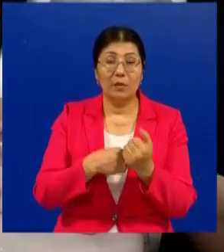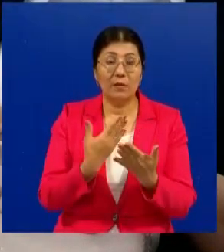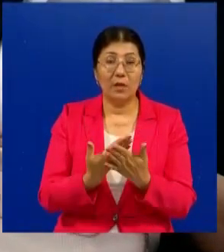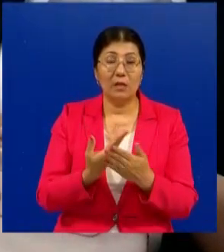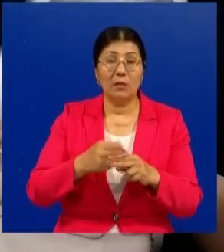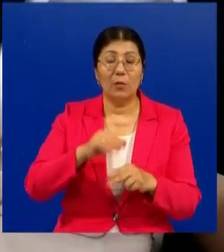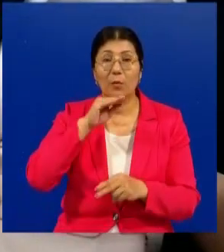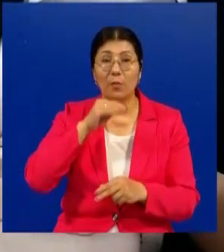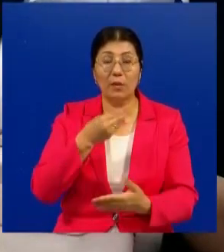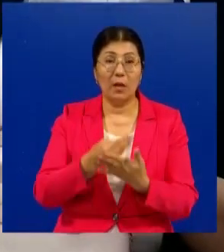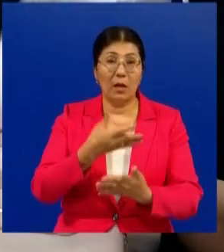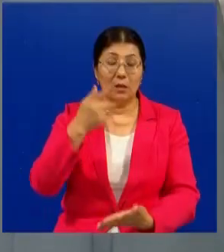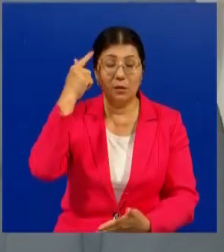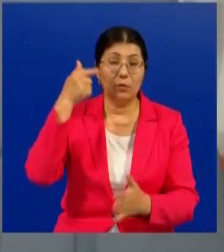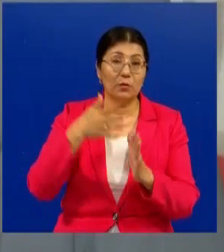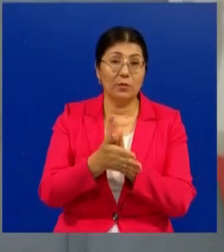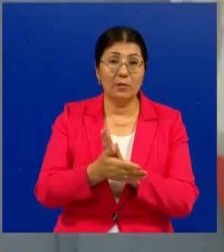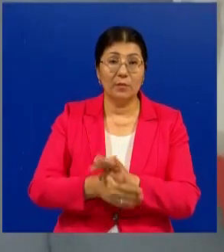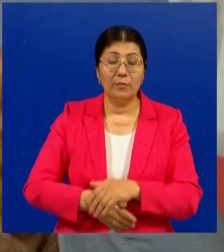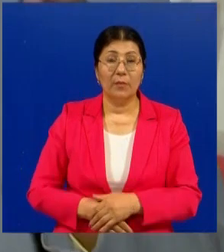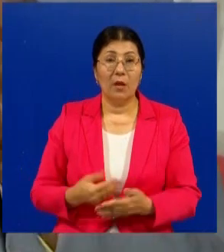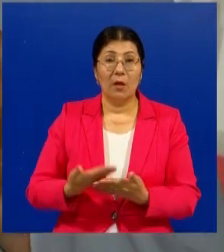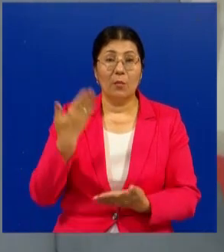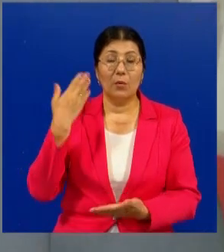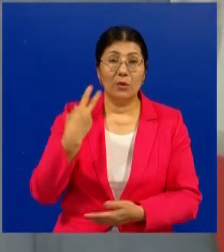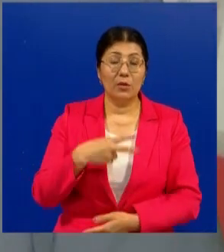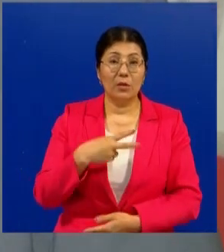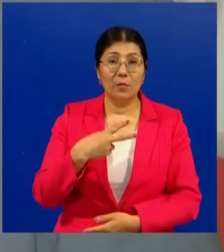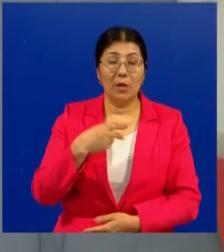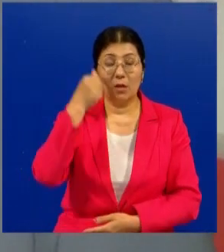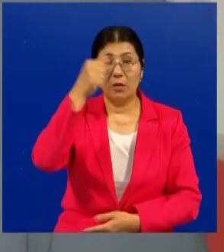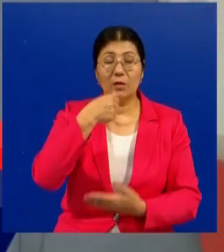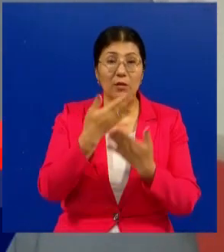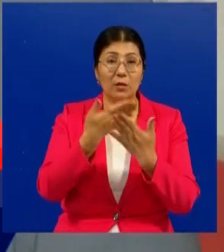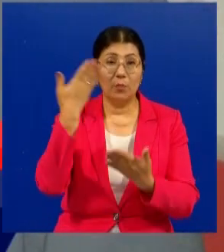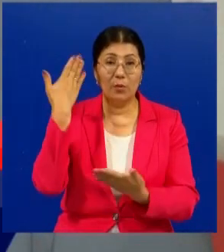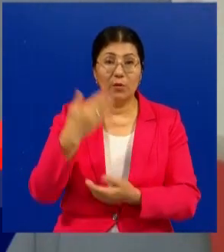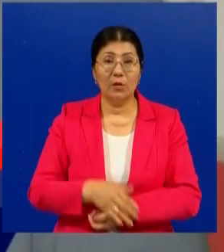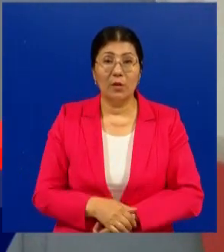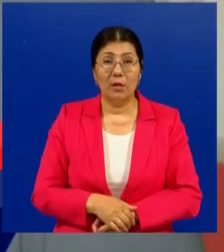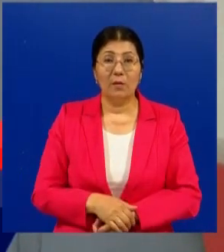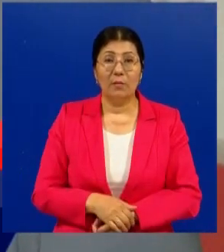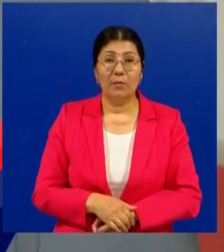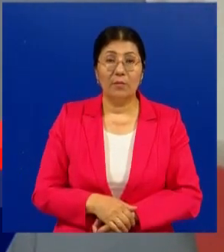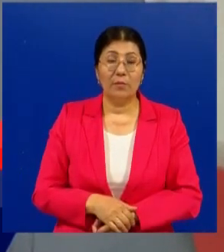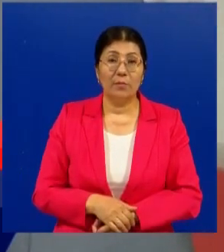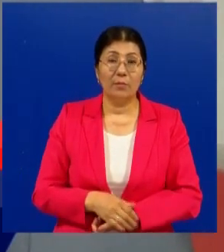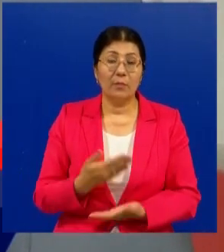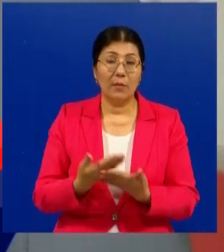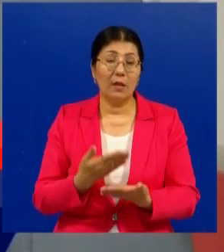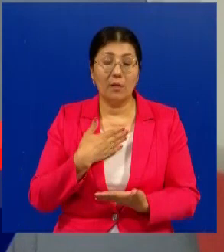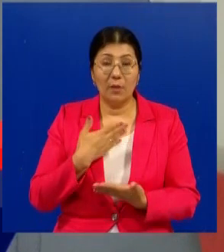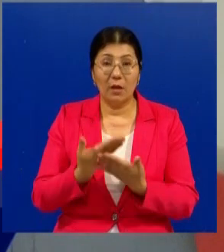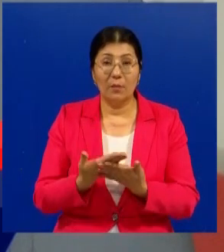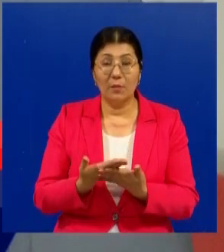бұл мамандықтың қадірін түсініп отыр дейді. Мысалы, бұрындары 20 жыл бұрын ұятсыз сенімен сөйлескеніме ақша төлеймін бе деп мені